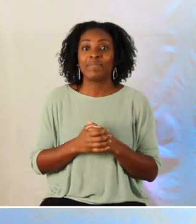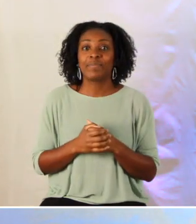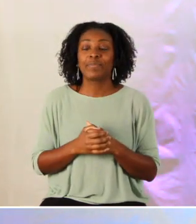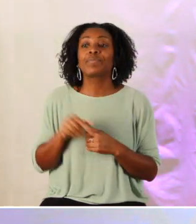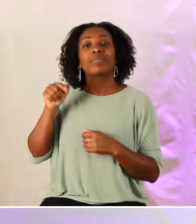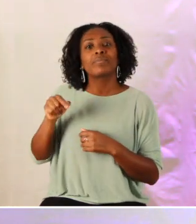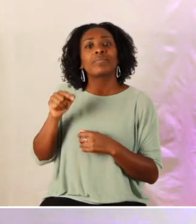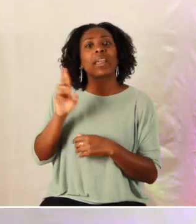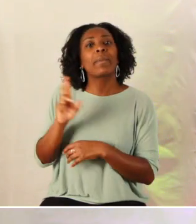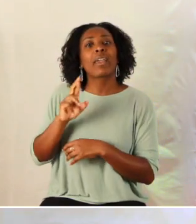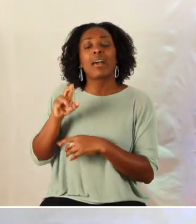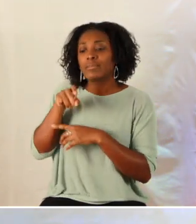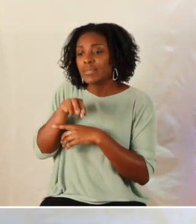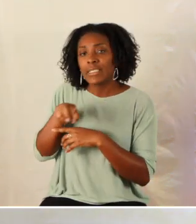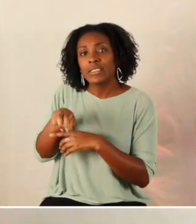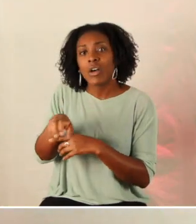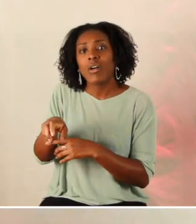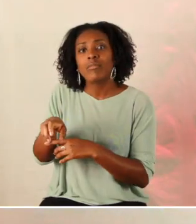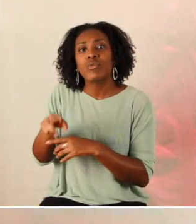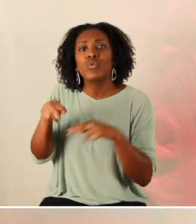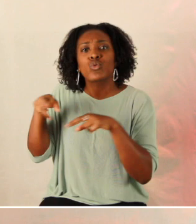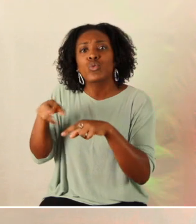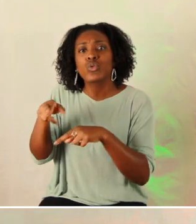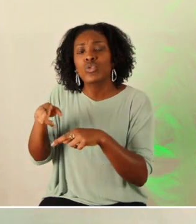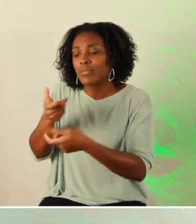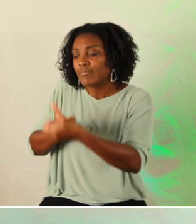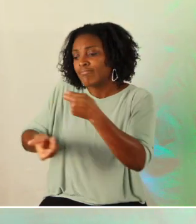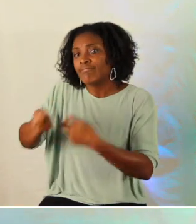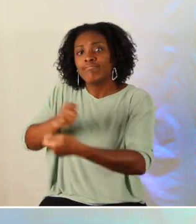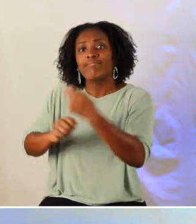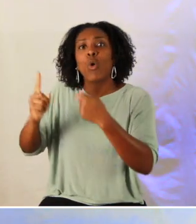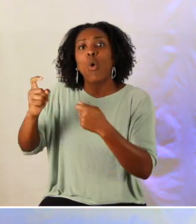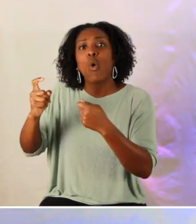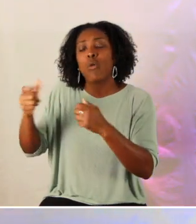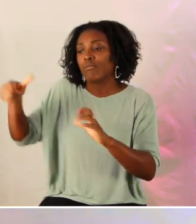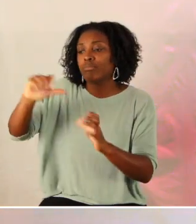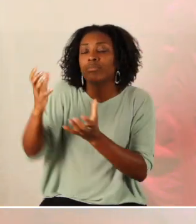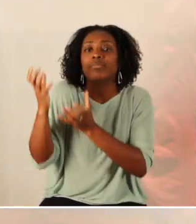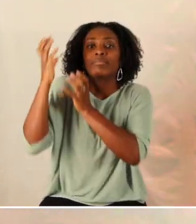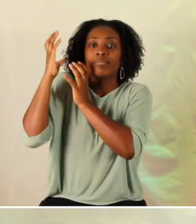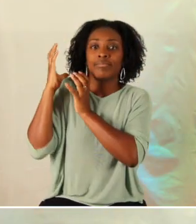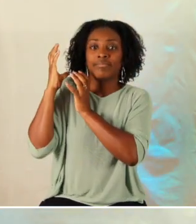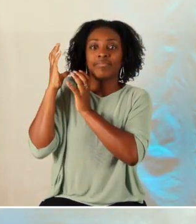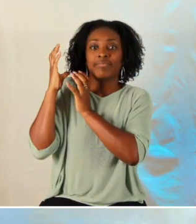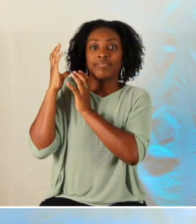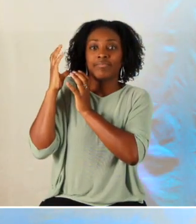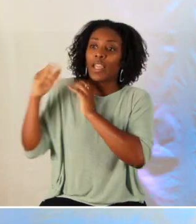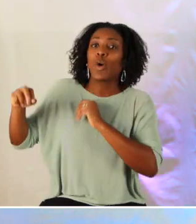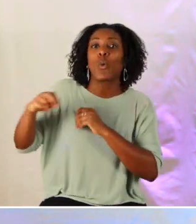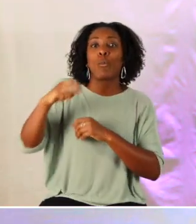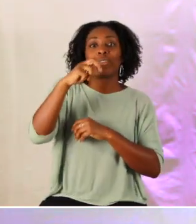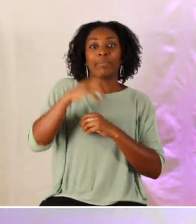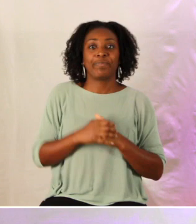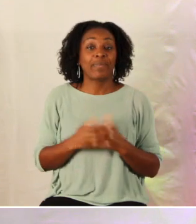à la source, remplit sa cruche et remonta. Cette jeune fille qui était très belle de figure, comme on a vu,